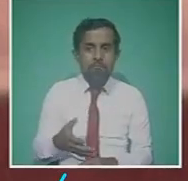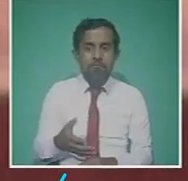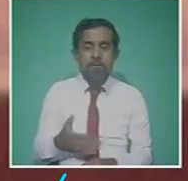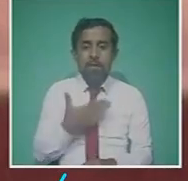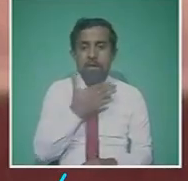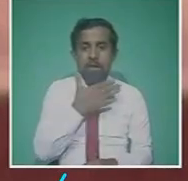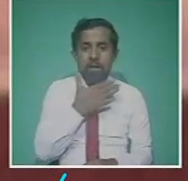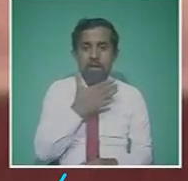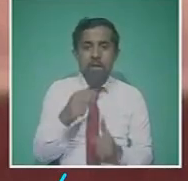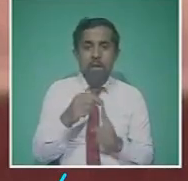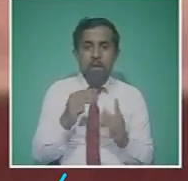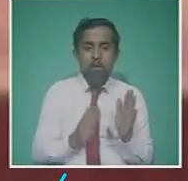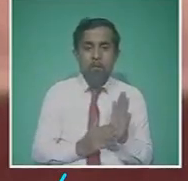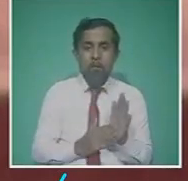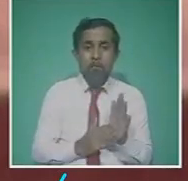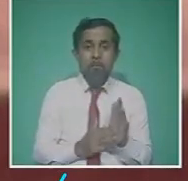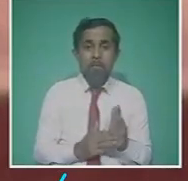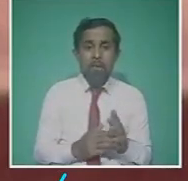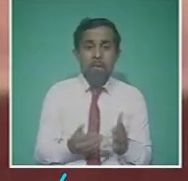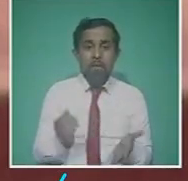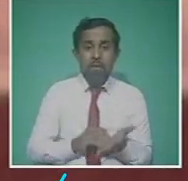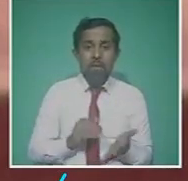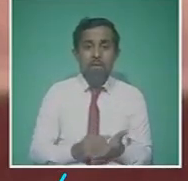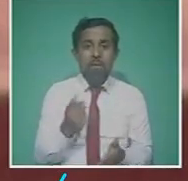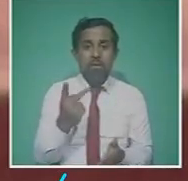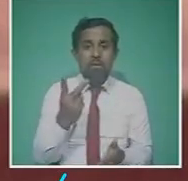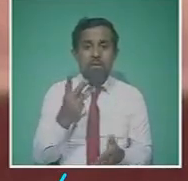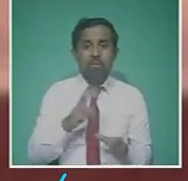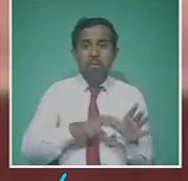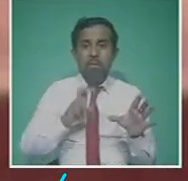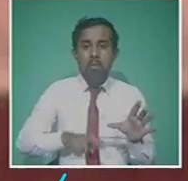එංගලන්තයේ අගමැති වරු දෙතුන් පාරට ඉවත් වෙනවා